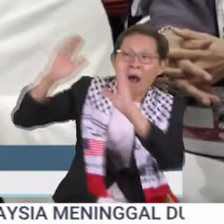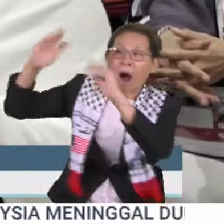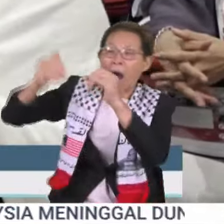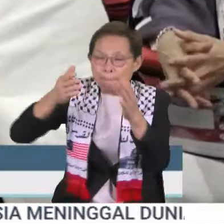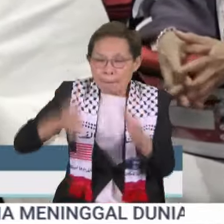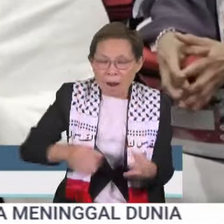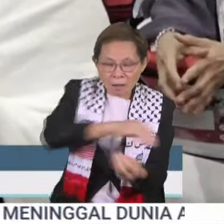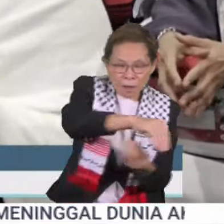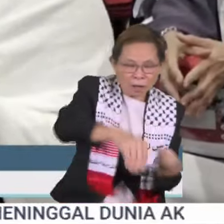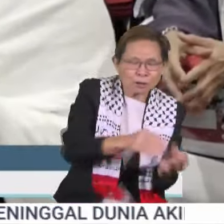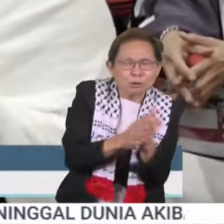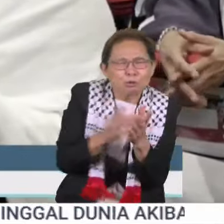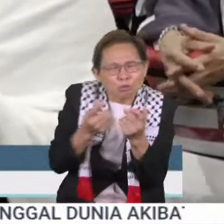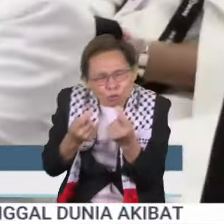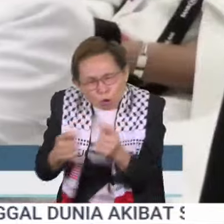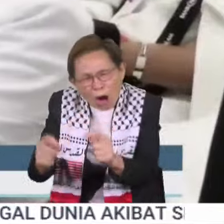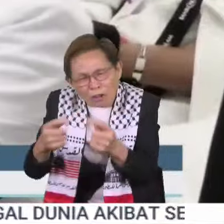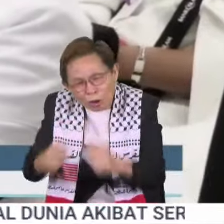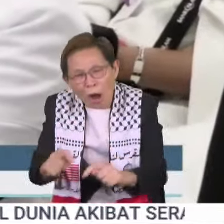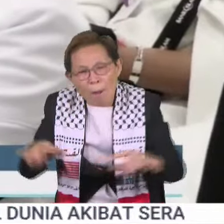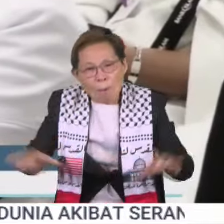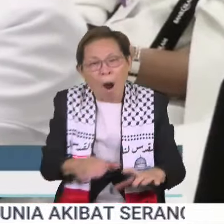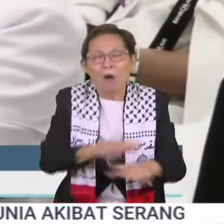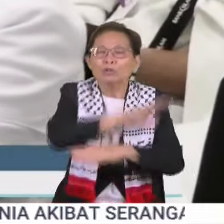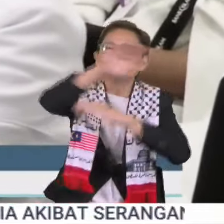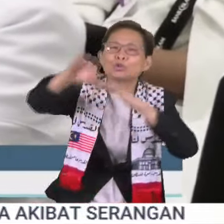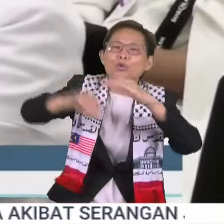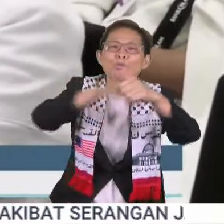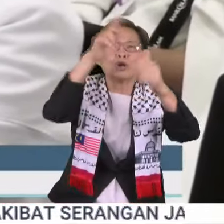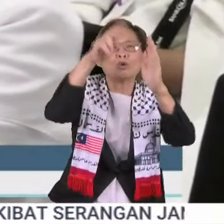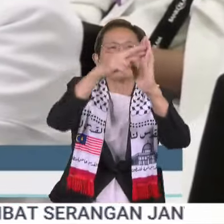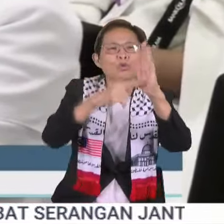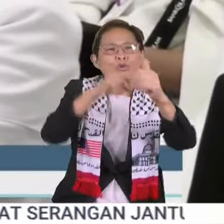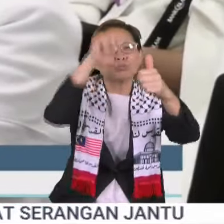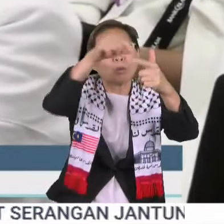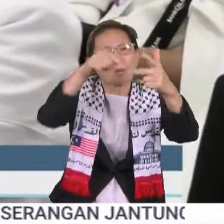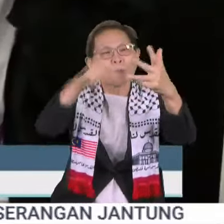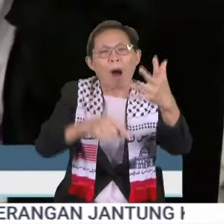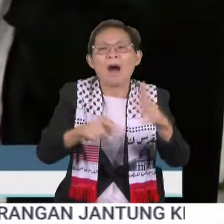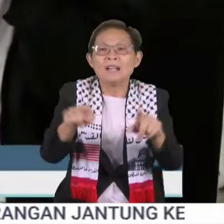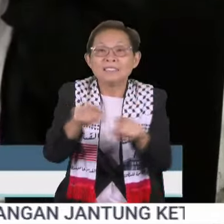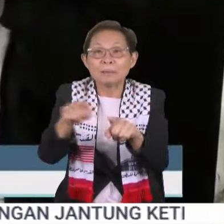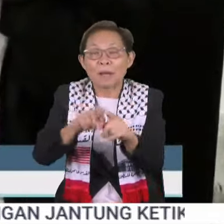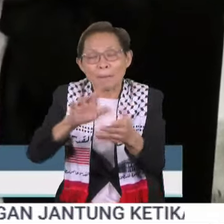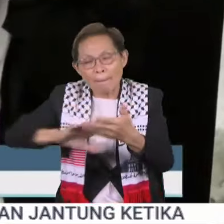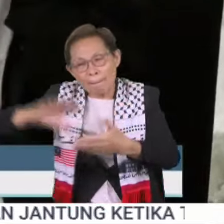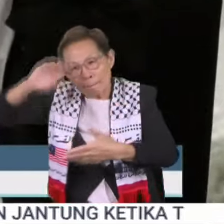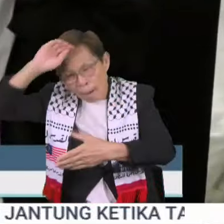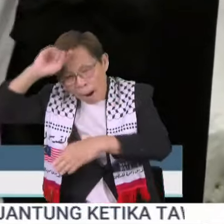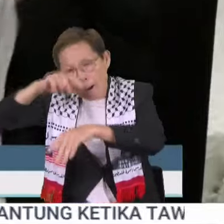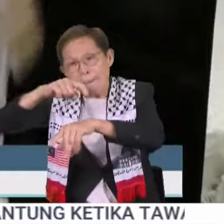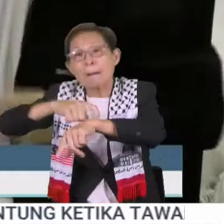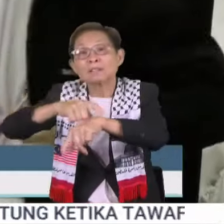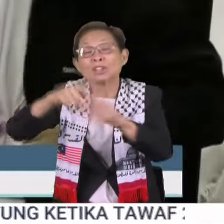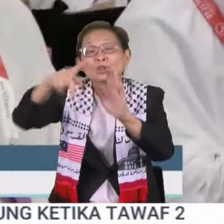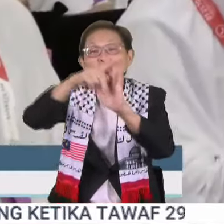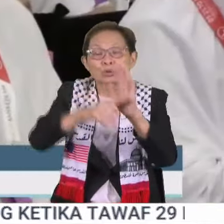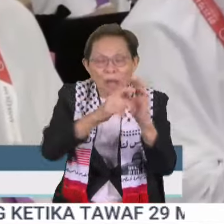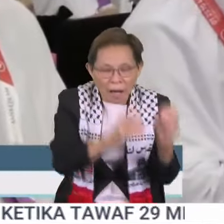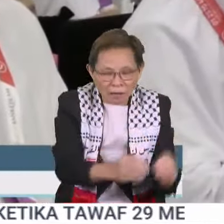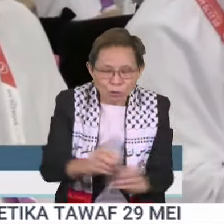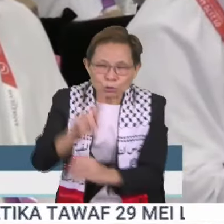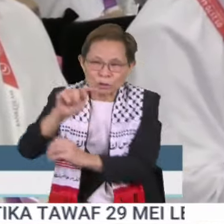jemaah haji bersungguh-sungguh dalam melaksanakan kesemua rukun dan wajib haji seperti yang dipelajari semasa kursus anjuran tabung